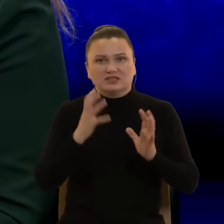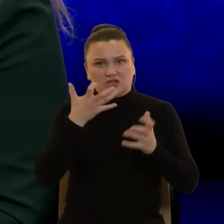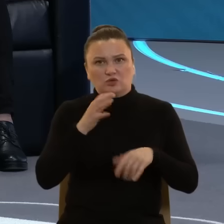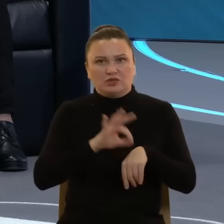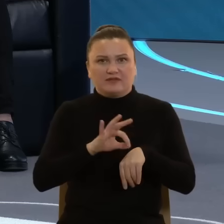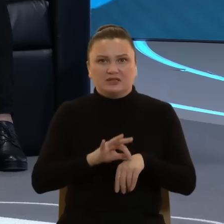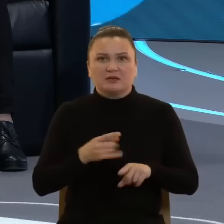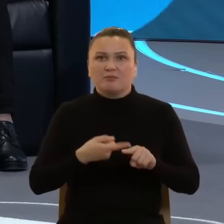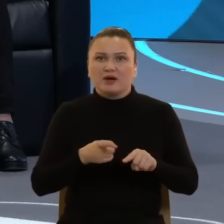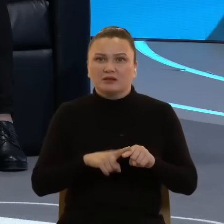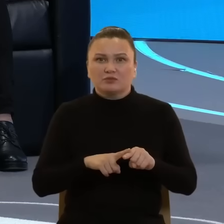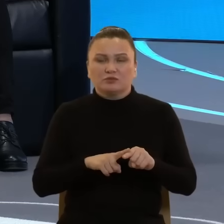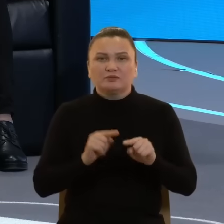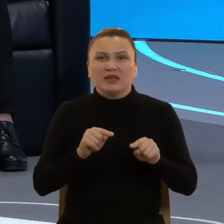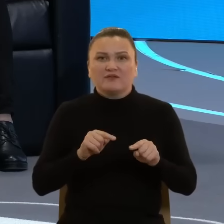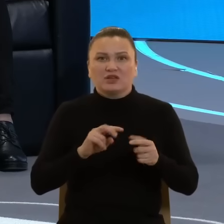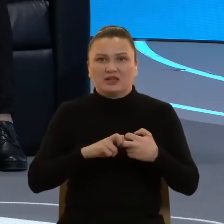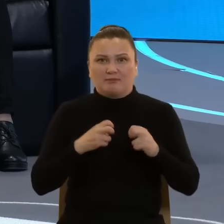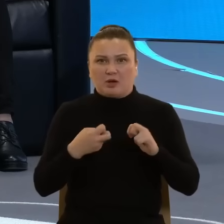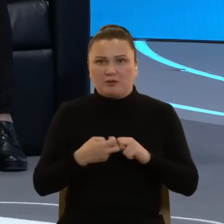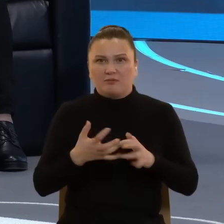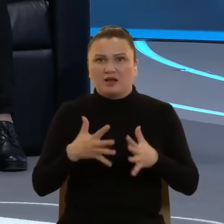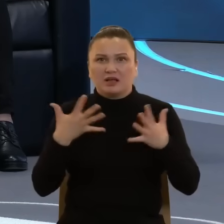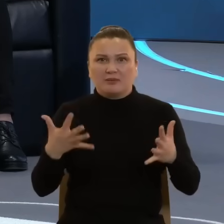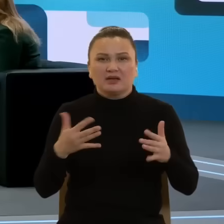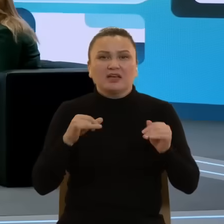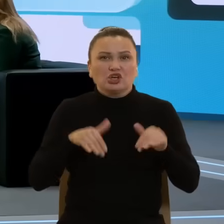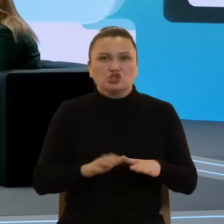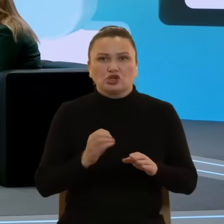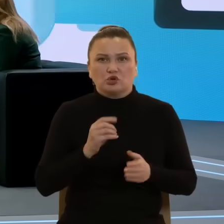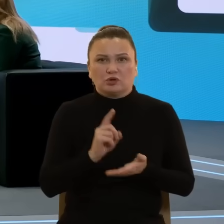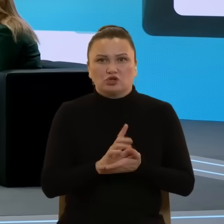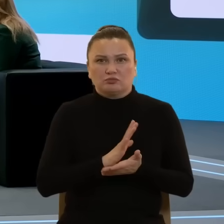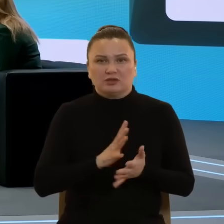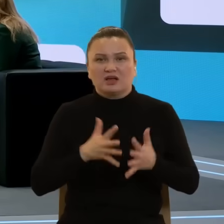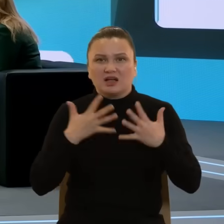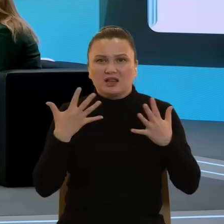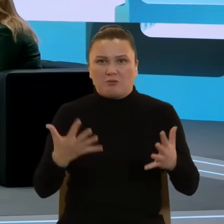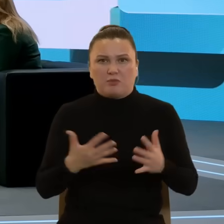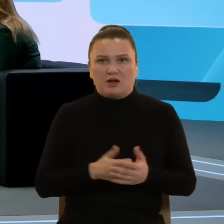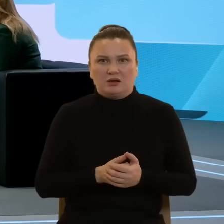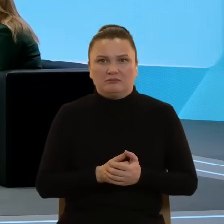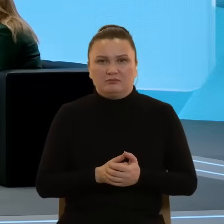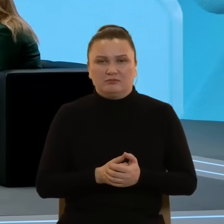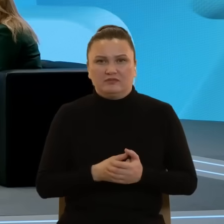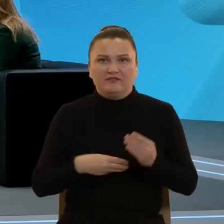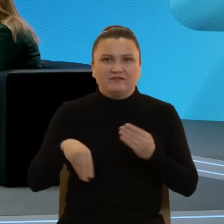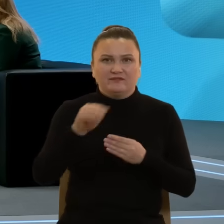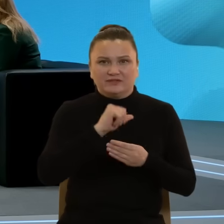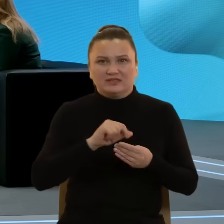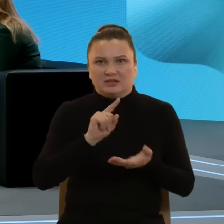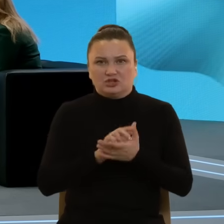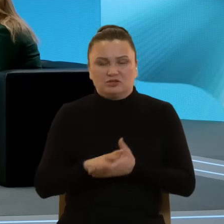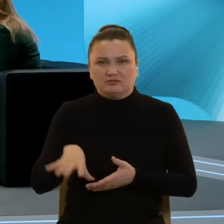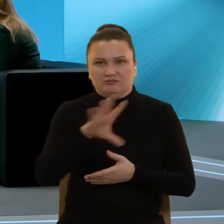инфекции. Именно поэтому эта проблема глобальная, и решение ее должно быть глобальным, поэтому необходимы такие совместные